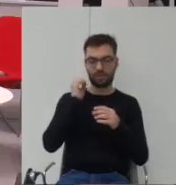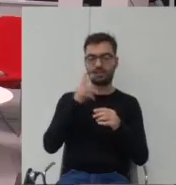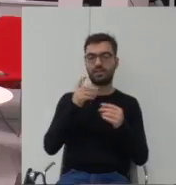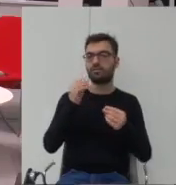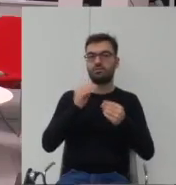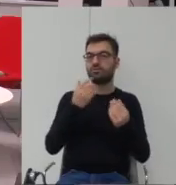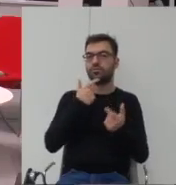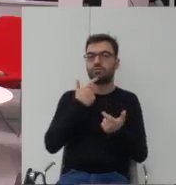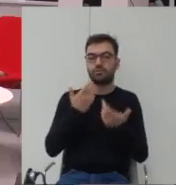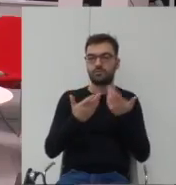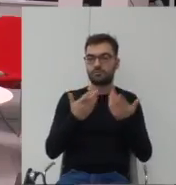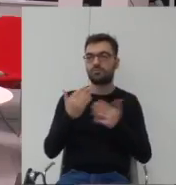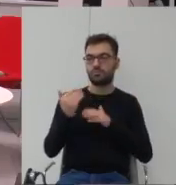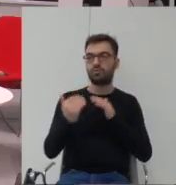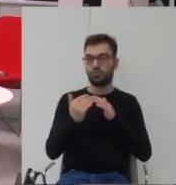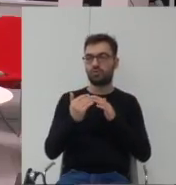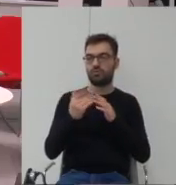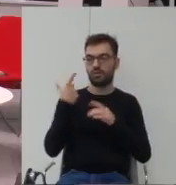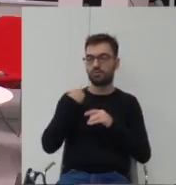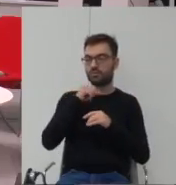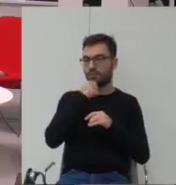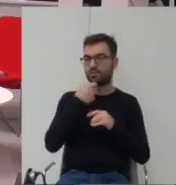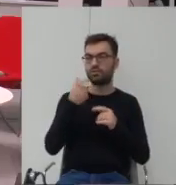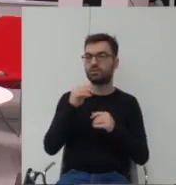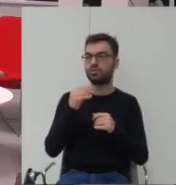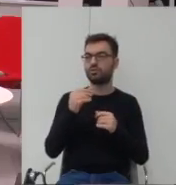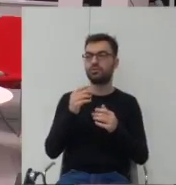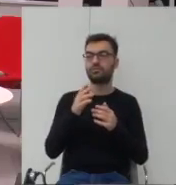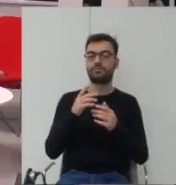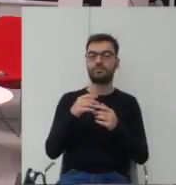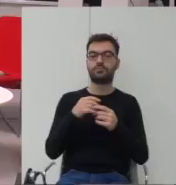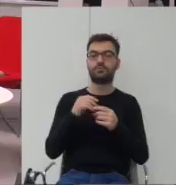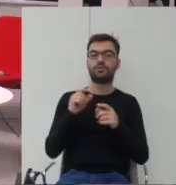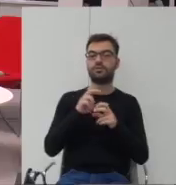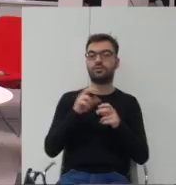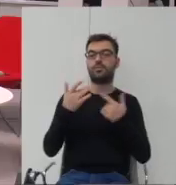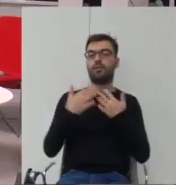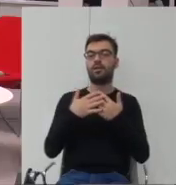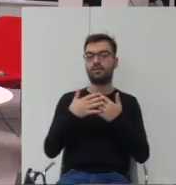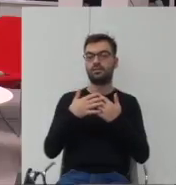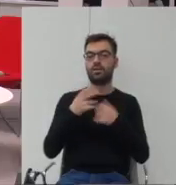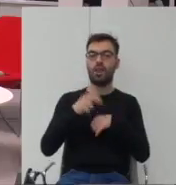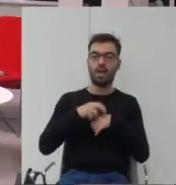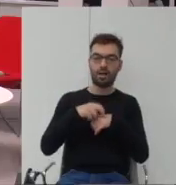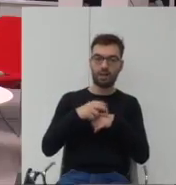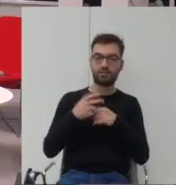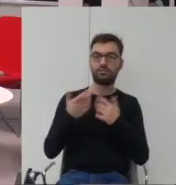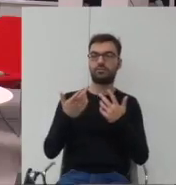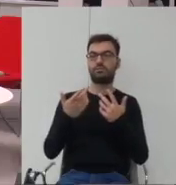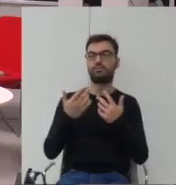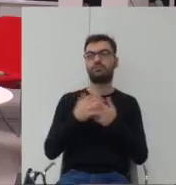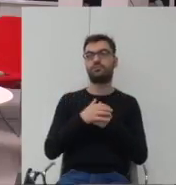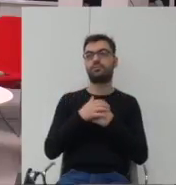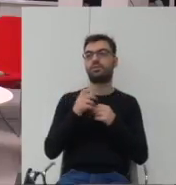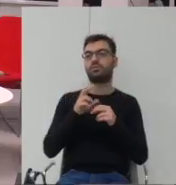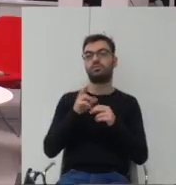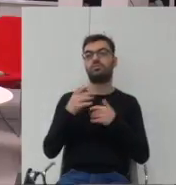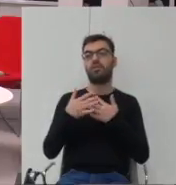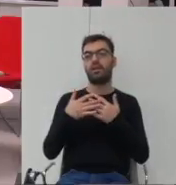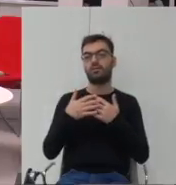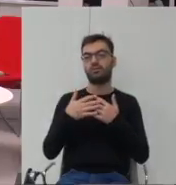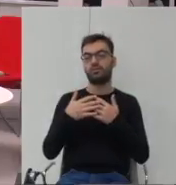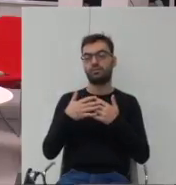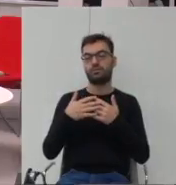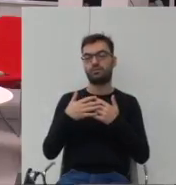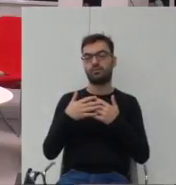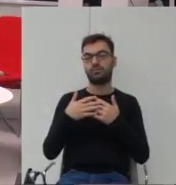mieszkania, które jest przystosowane do osób starszych? To znaczy, jak jest blisko do lekarza? Jak jest